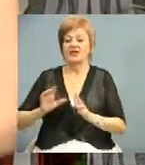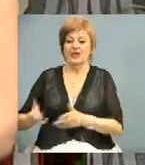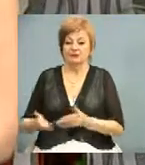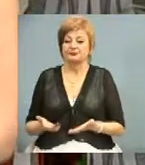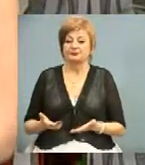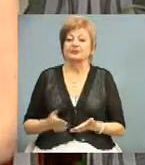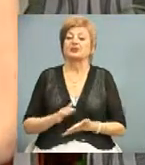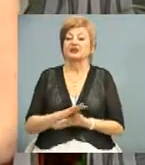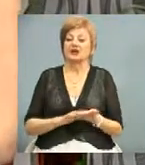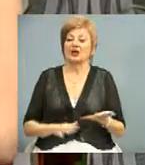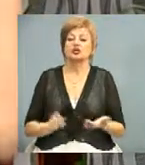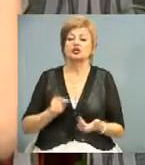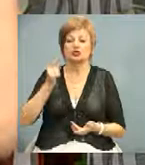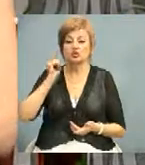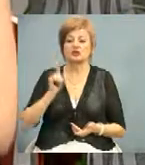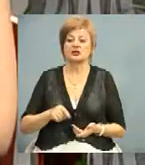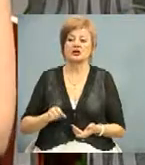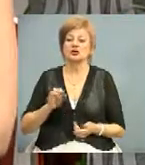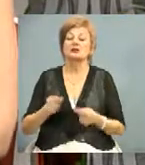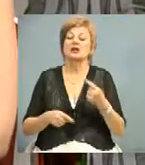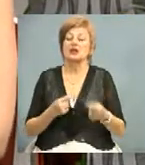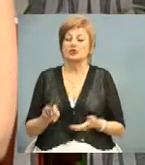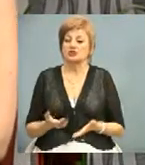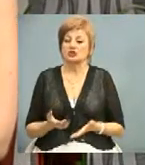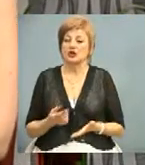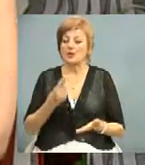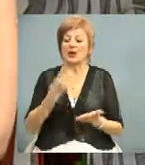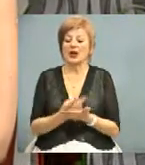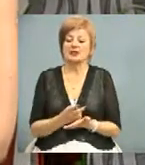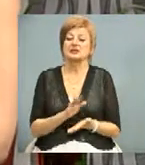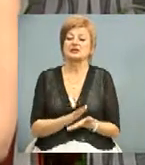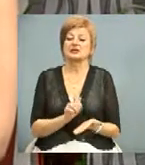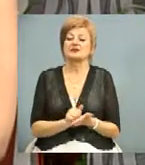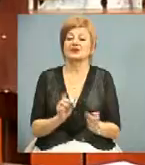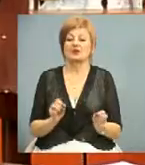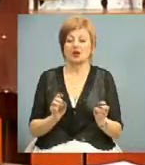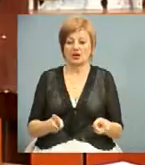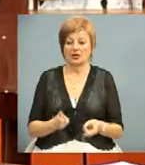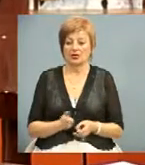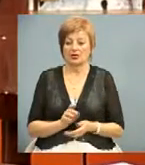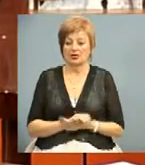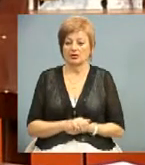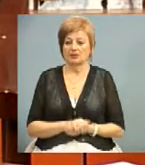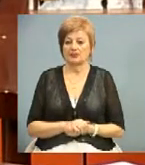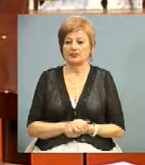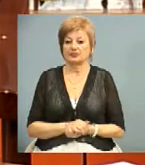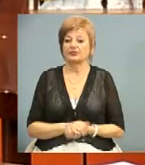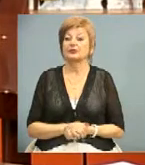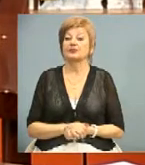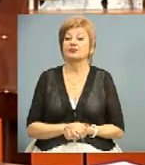Давай рухаємося далі. Що тобі відомо про наступні наші материки та показуй, як вони називаються? Куди ми відправимося